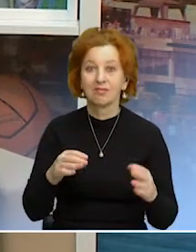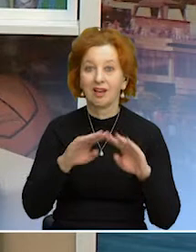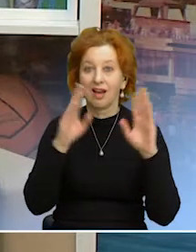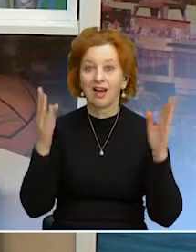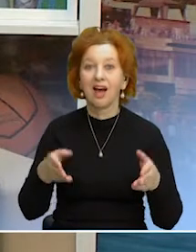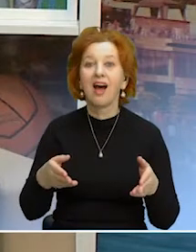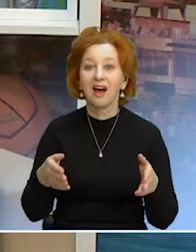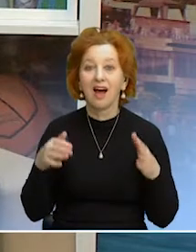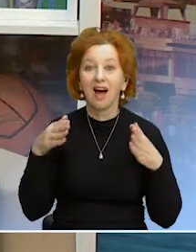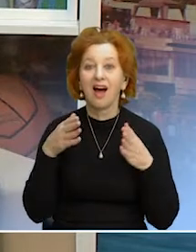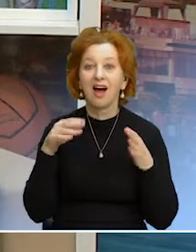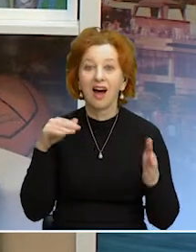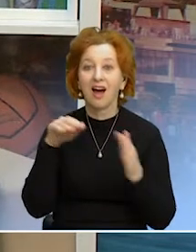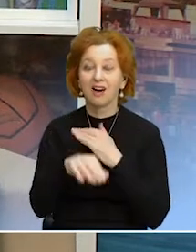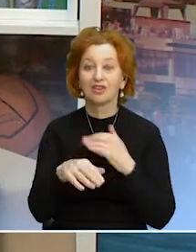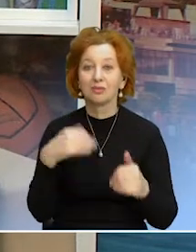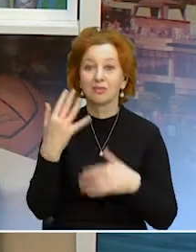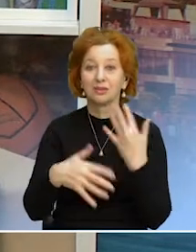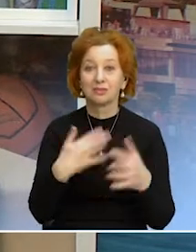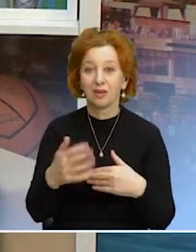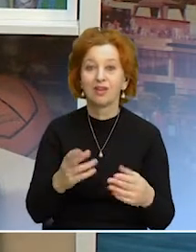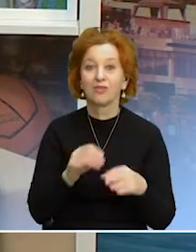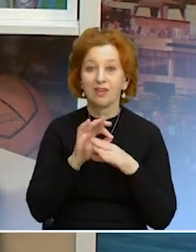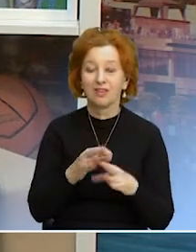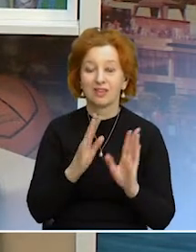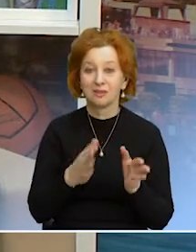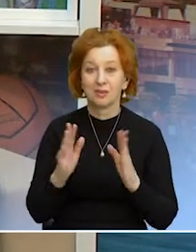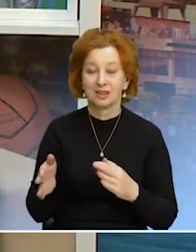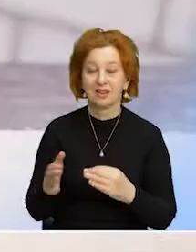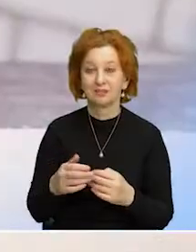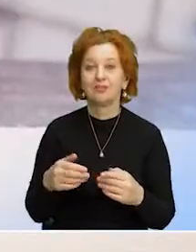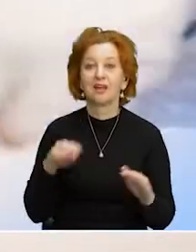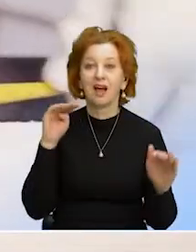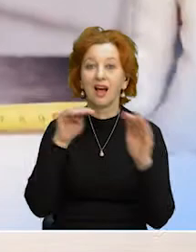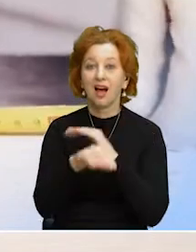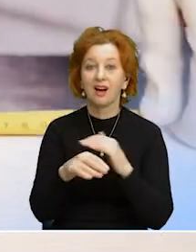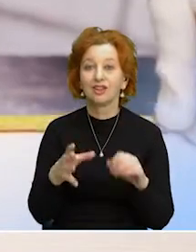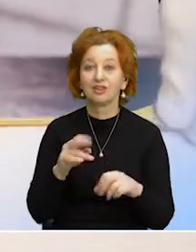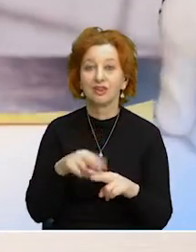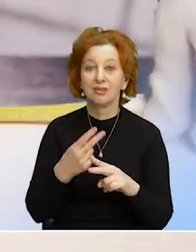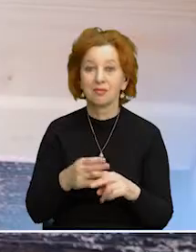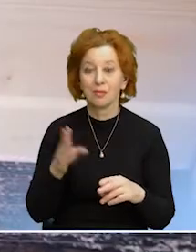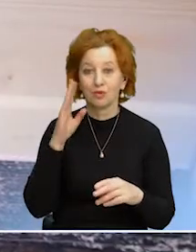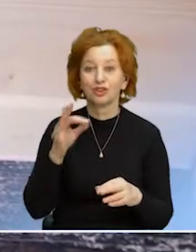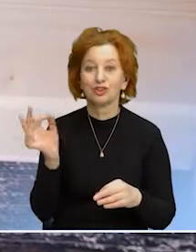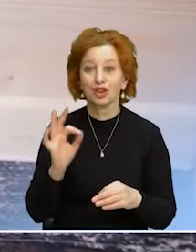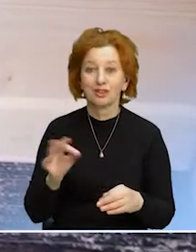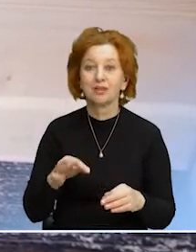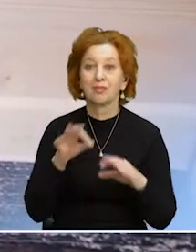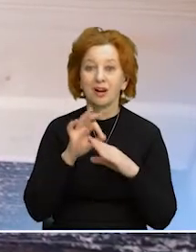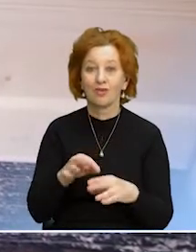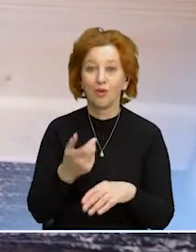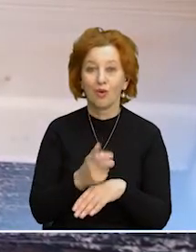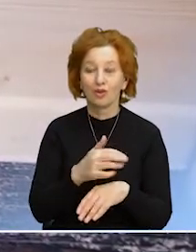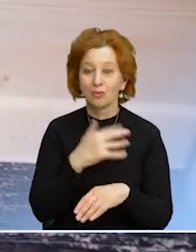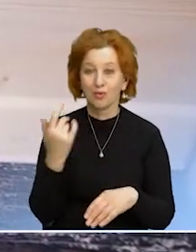гараже, который вы откопали, какой-то беспорядок, то порядок навести очень легко. Гараж – это место, где мужчины часто проводят,